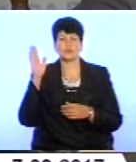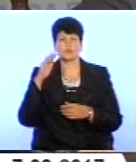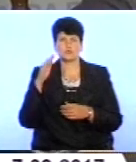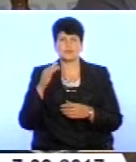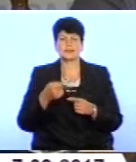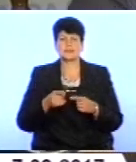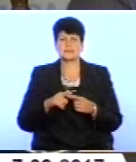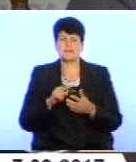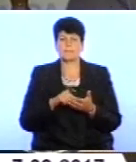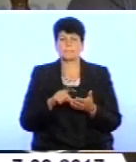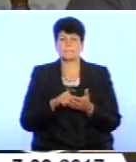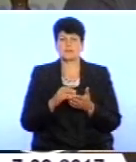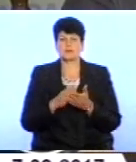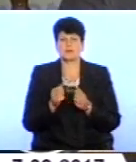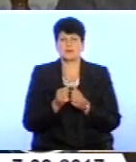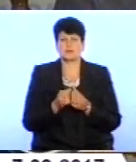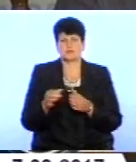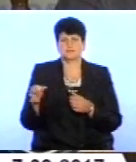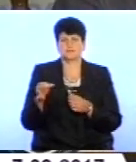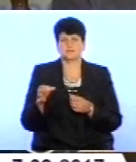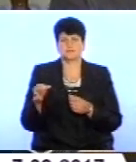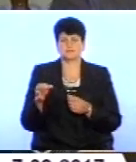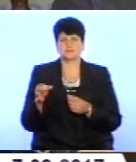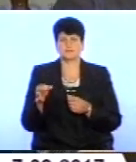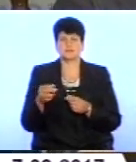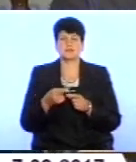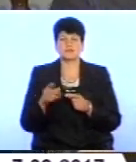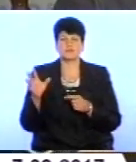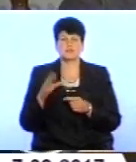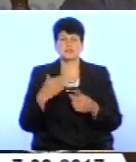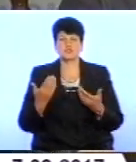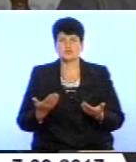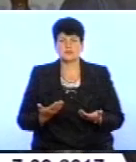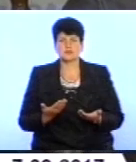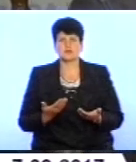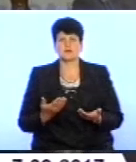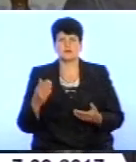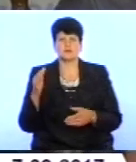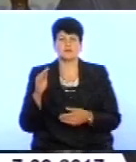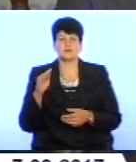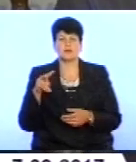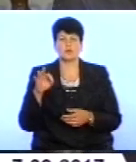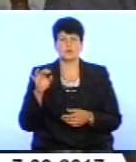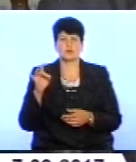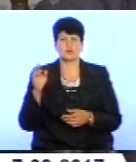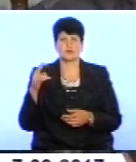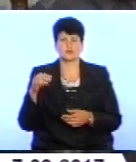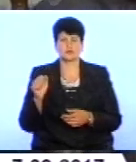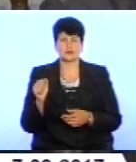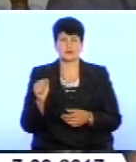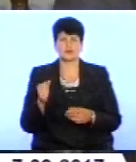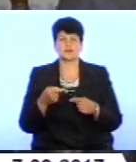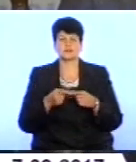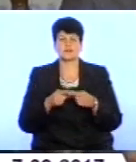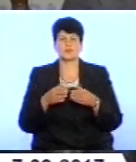місто, близько знаходиться біля озера, біля водойма. І оце все життя, таке, знаєте, така Флорида українська, таке портове місто,